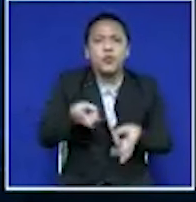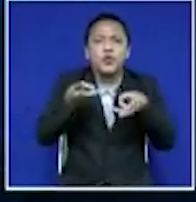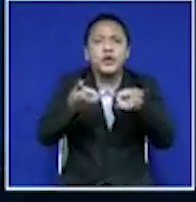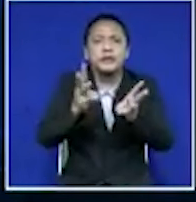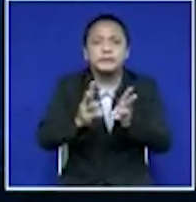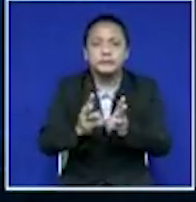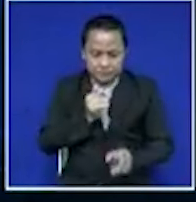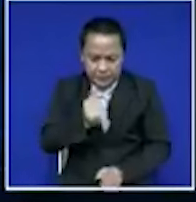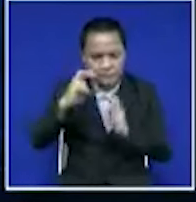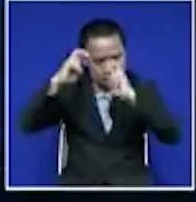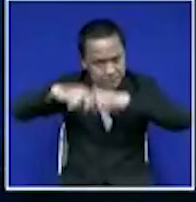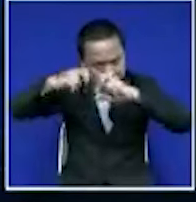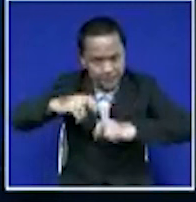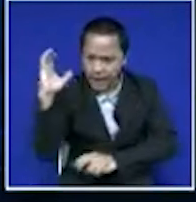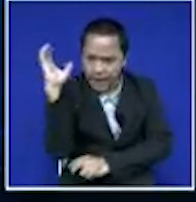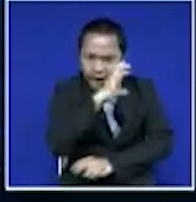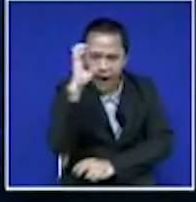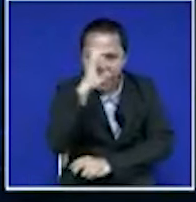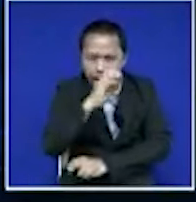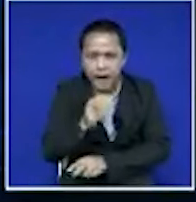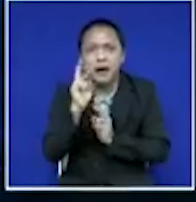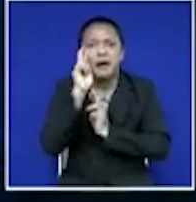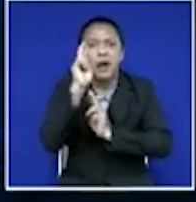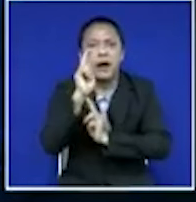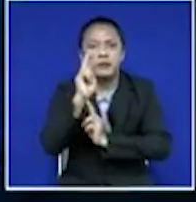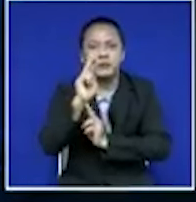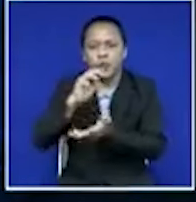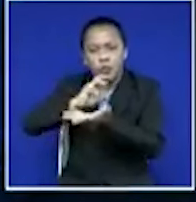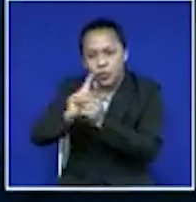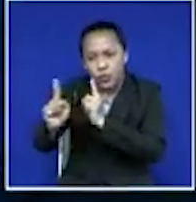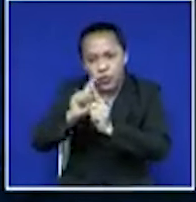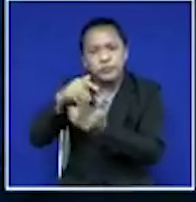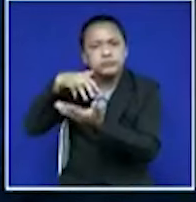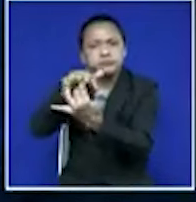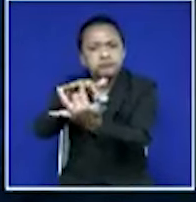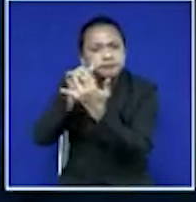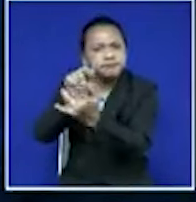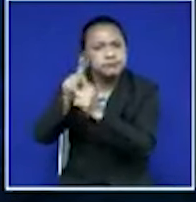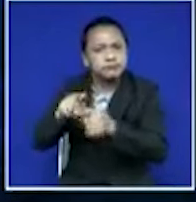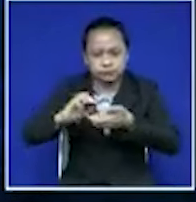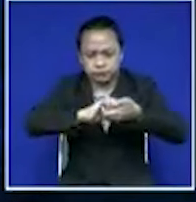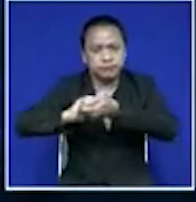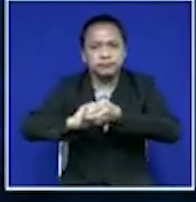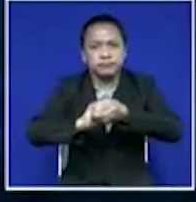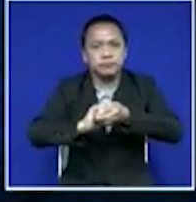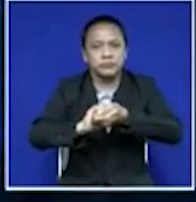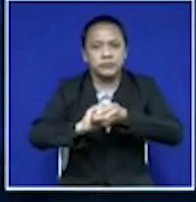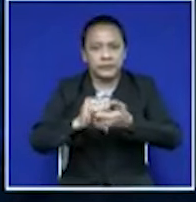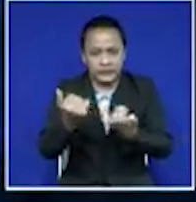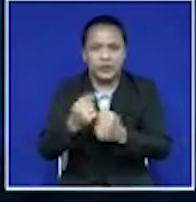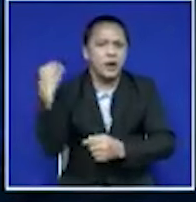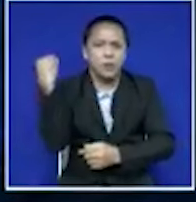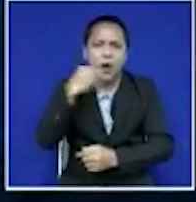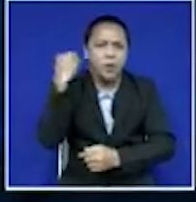ค้นหาตีวงเฝ้าระวังและสื่อสารสร้างความร่วมมือจะเกิดขึ้นในช่วงตลอดไป